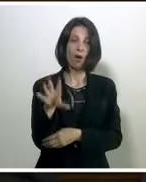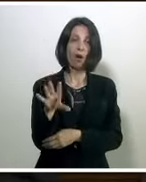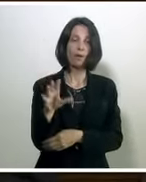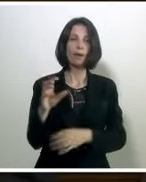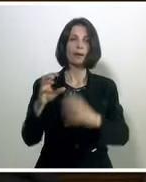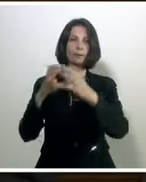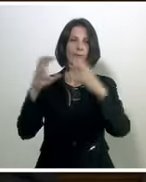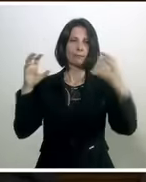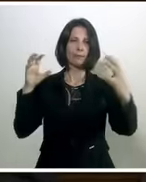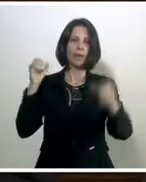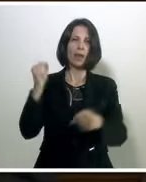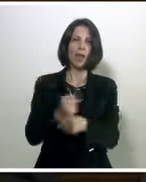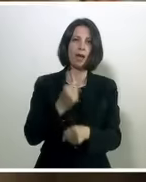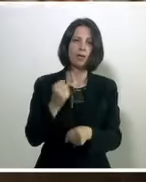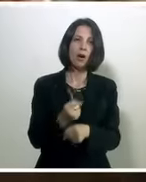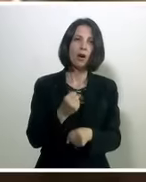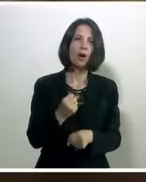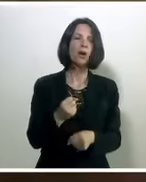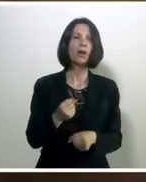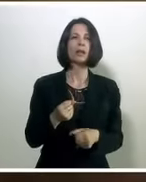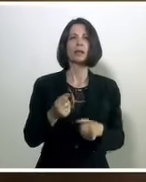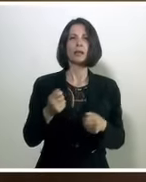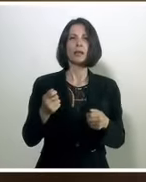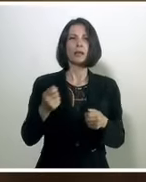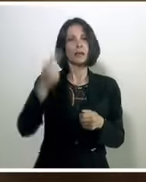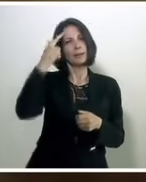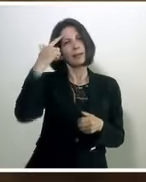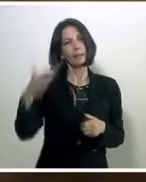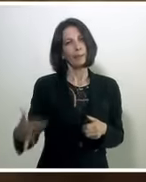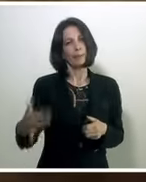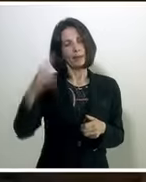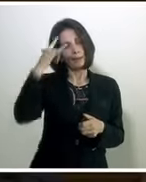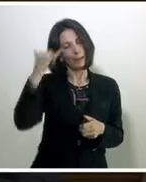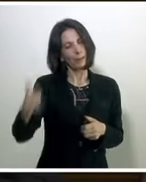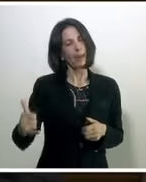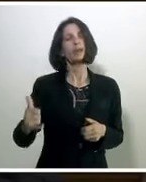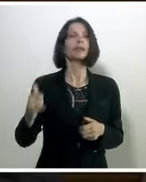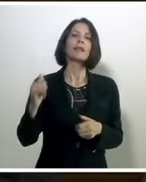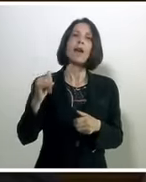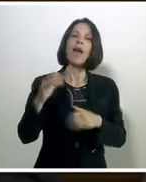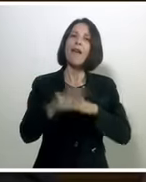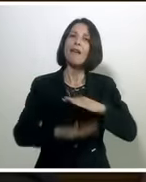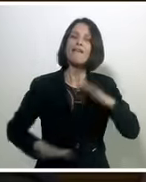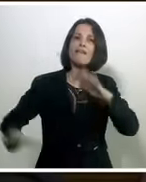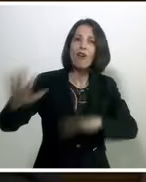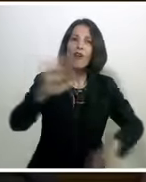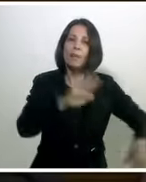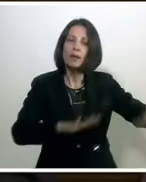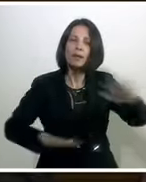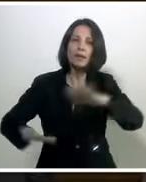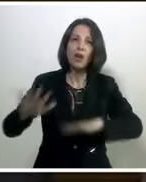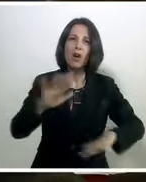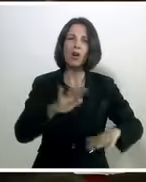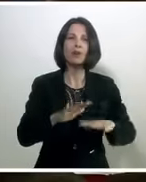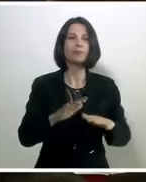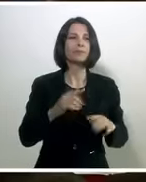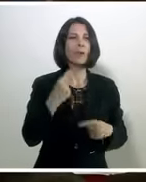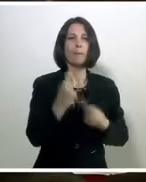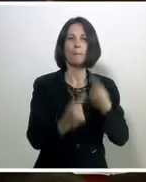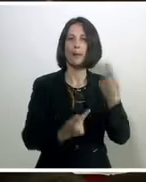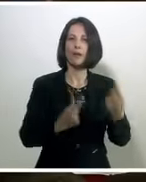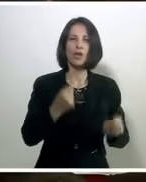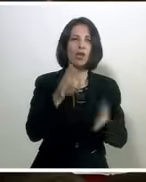chi gestisce e produce sapere ricerca e formazione siamo in una fase storica in cui se